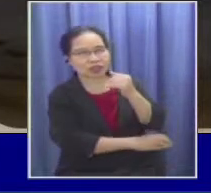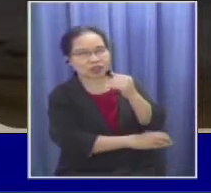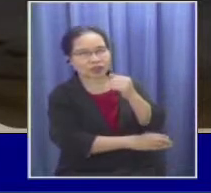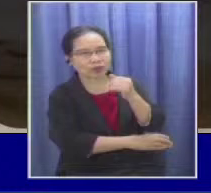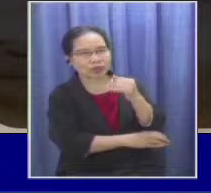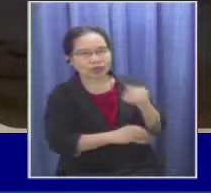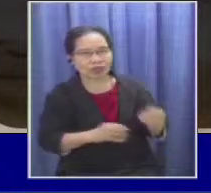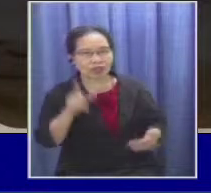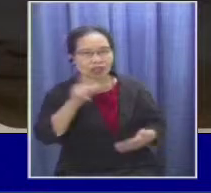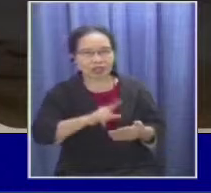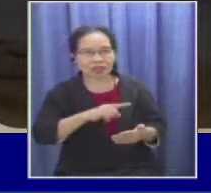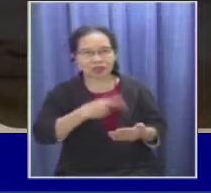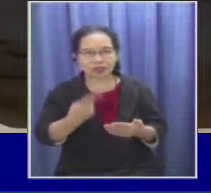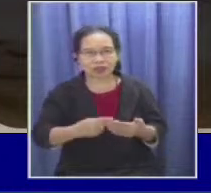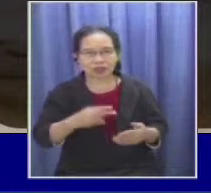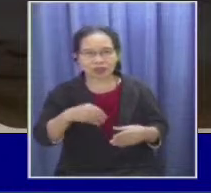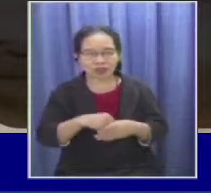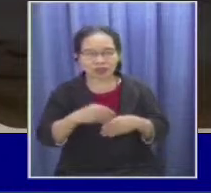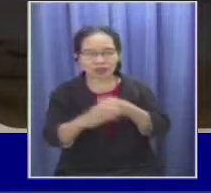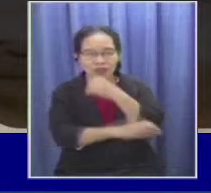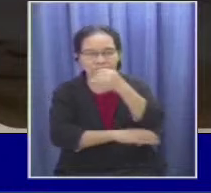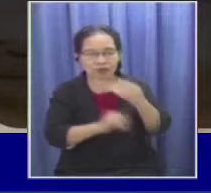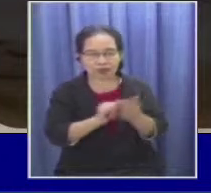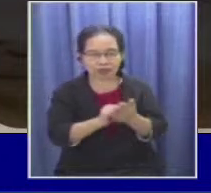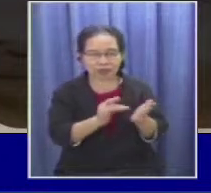Na wan hwia temu.